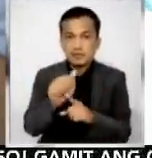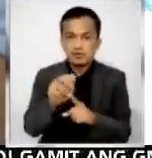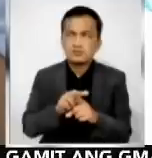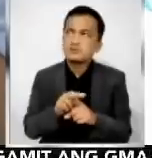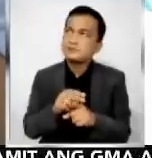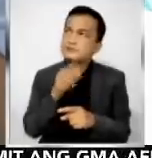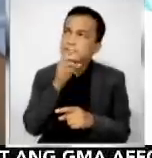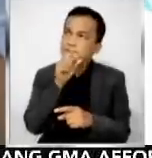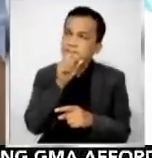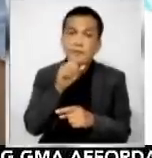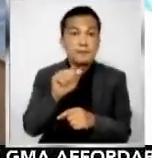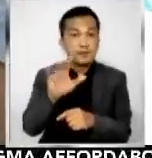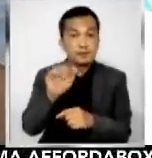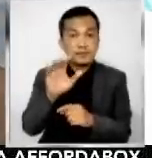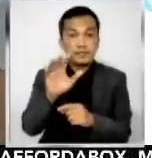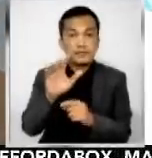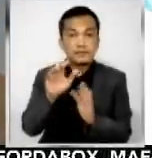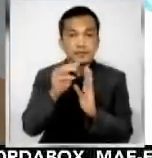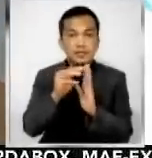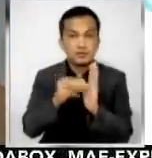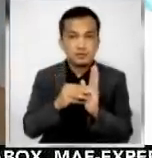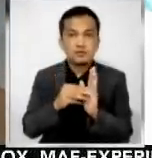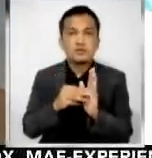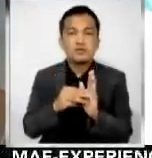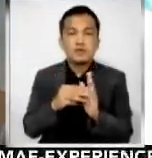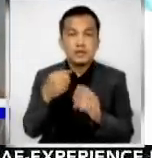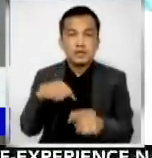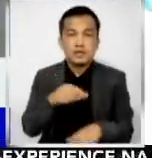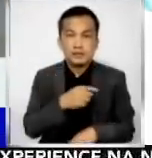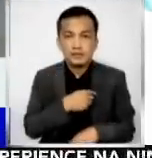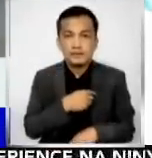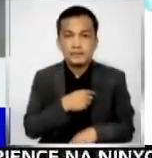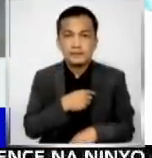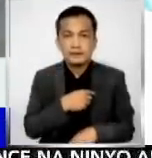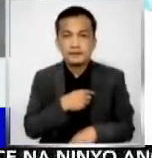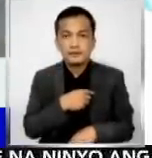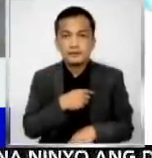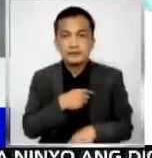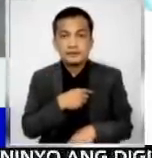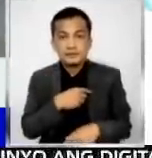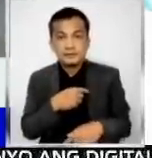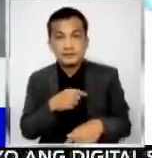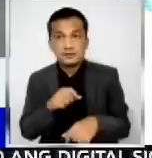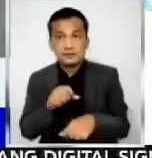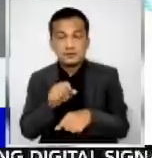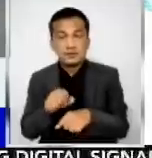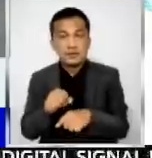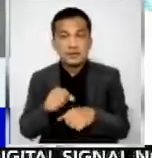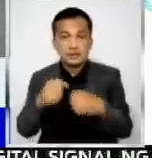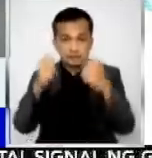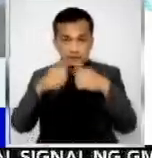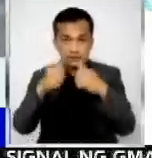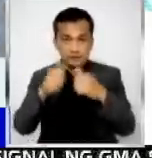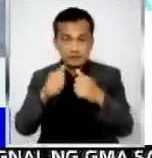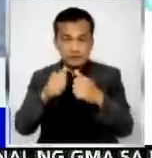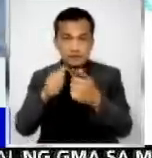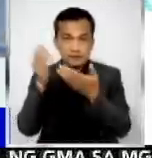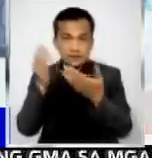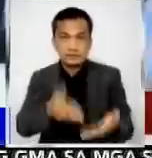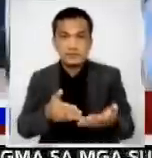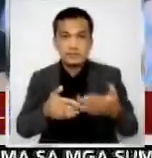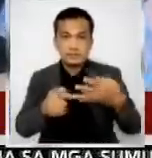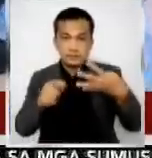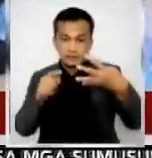million. Dahil ang ating mga supply agreements ay darating po ng third quarter and fourth